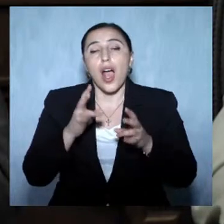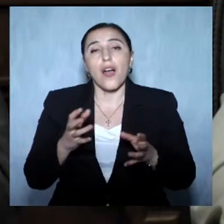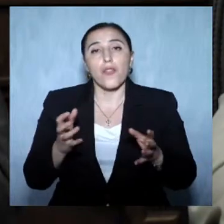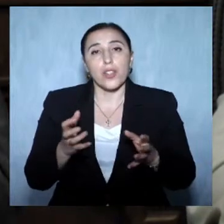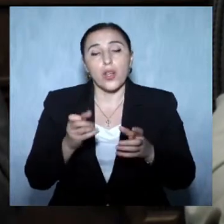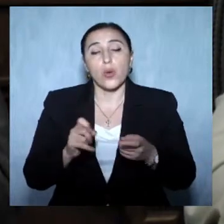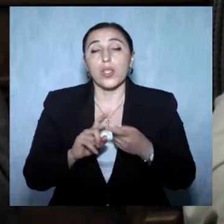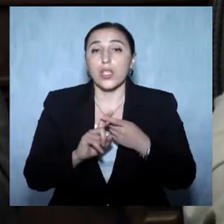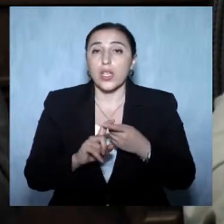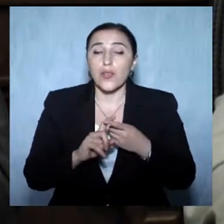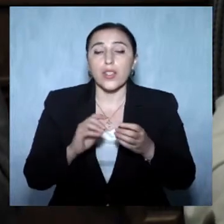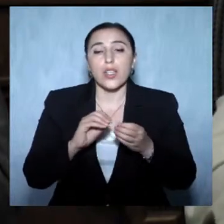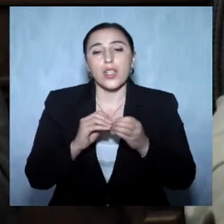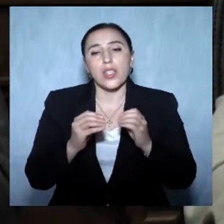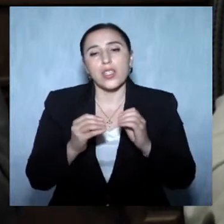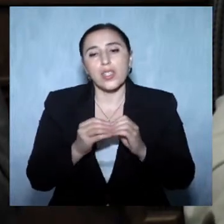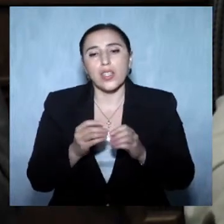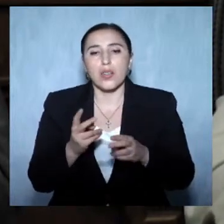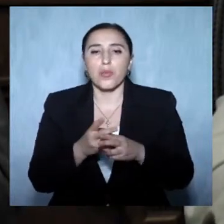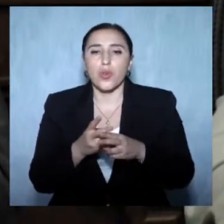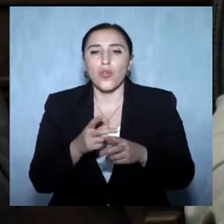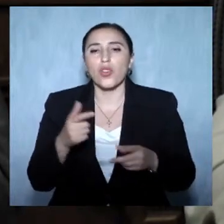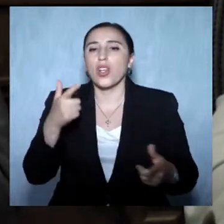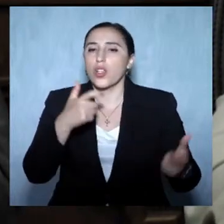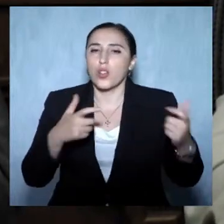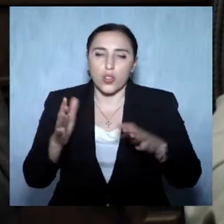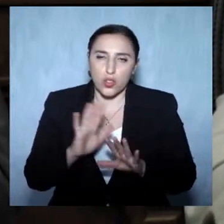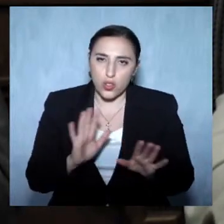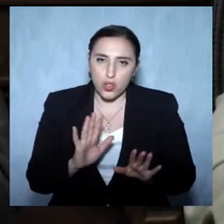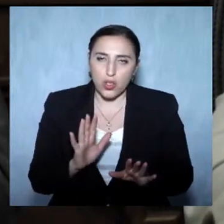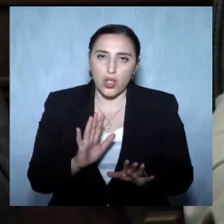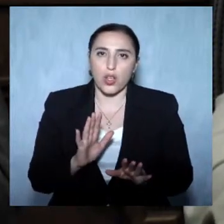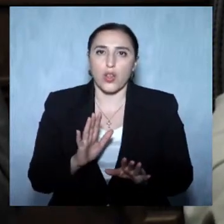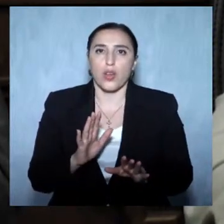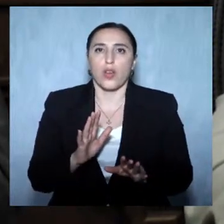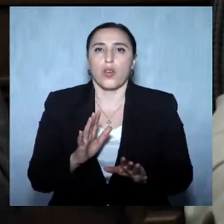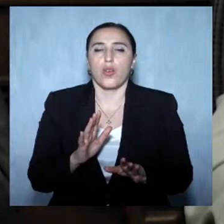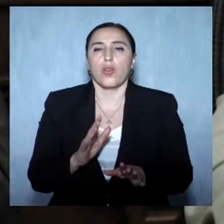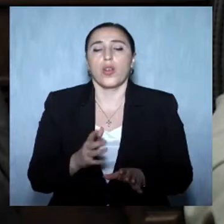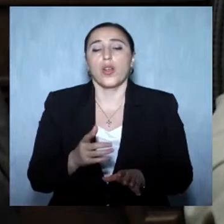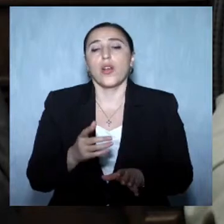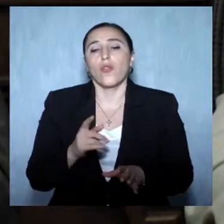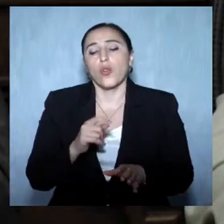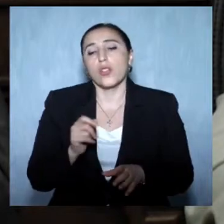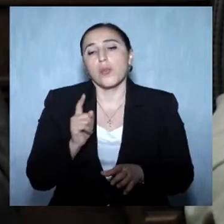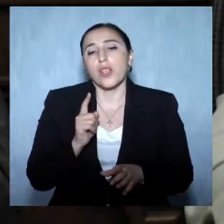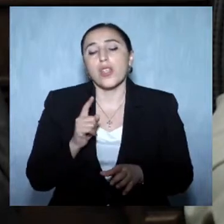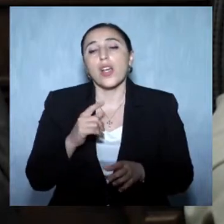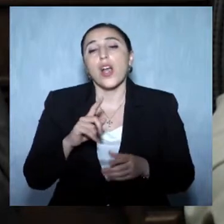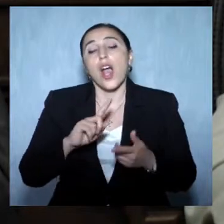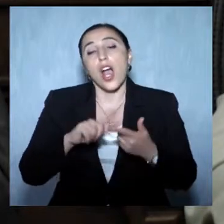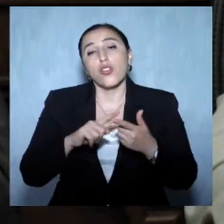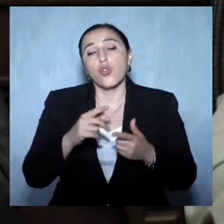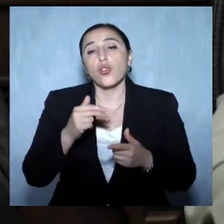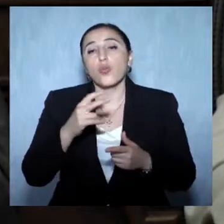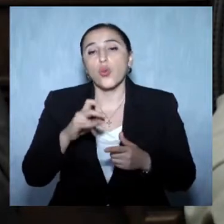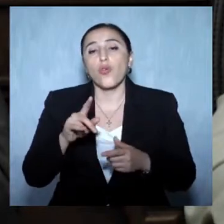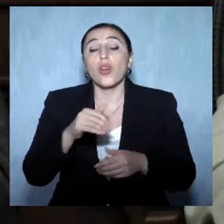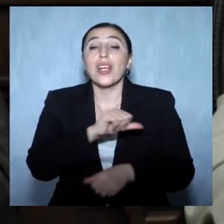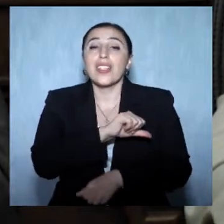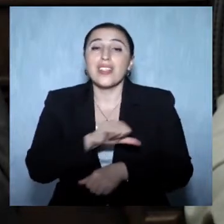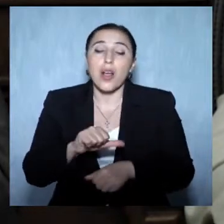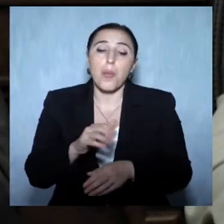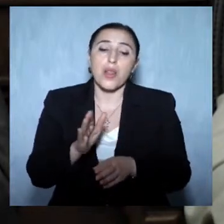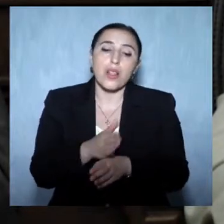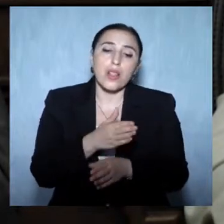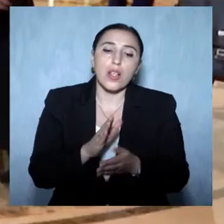հետ կապված խնդիներ չարաջանան, չկրակ ենք իրարվրա, նույնչ է որ մտնենք այն պուլ, որտեղ պետք է ճշտվեն սահմանային դեմարկասյունները դեղ